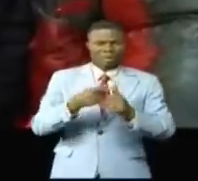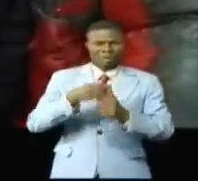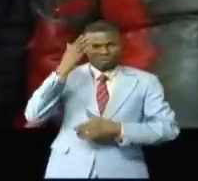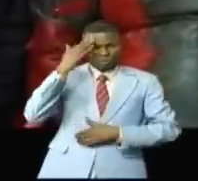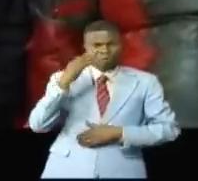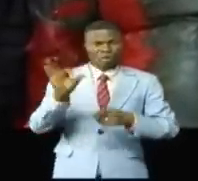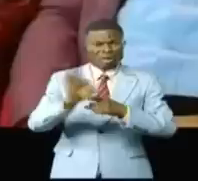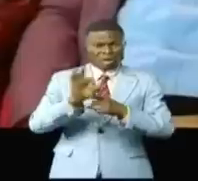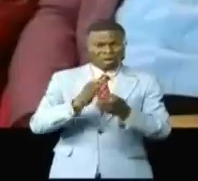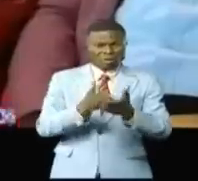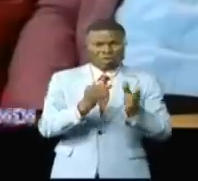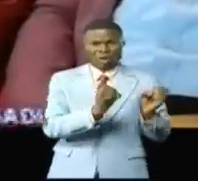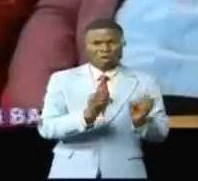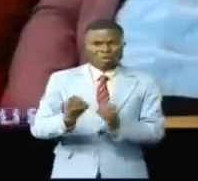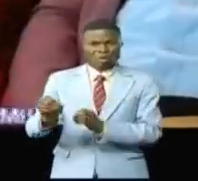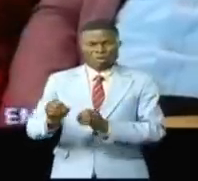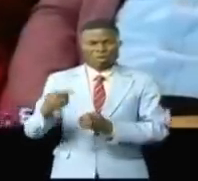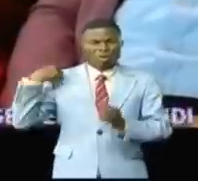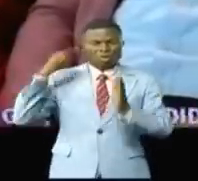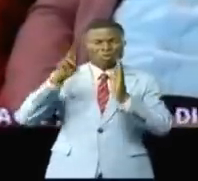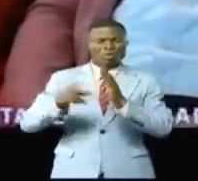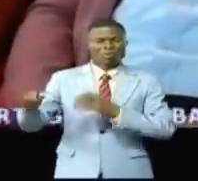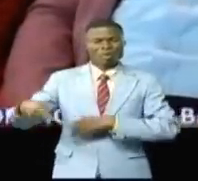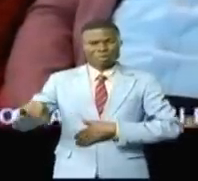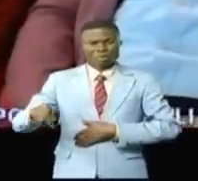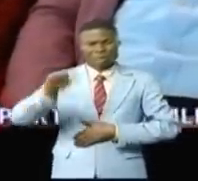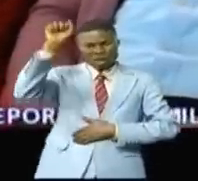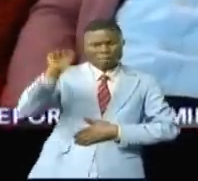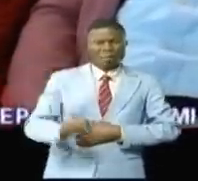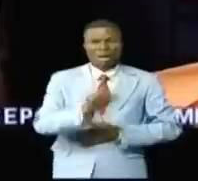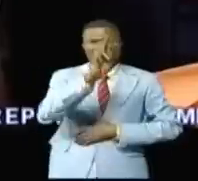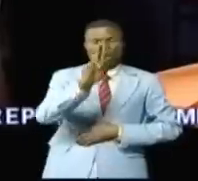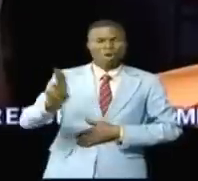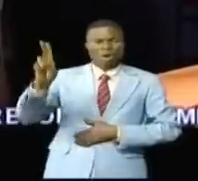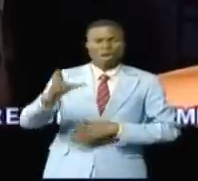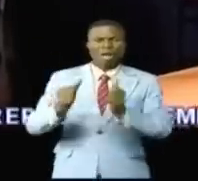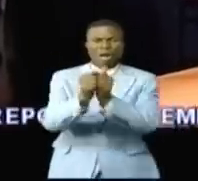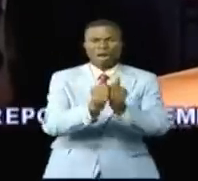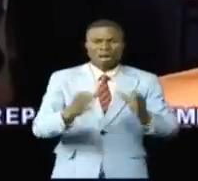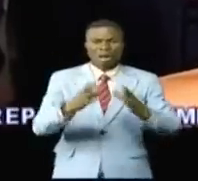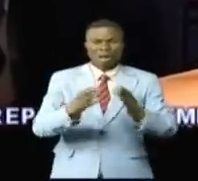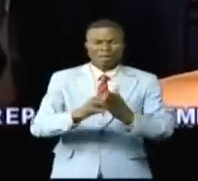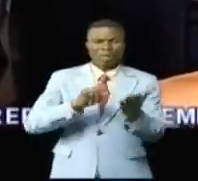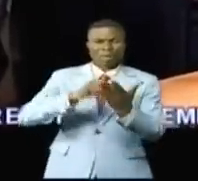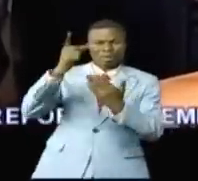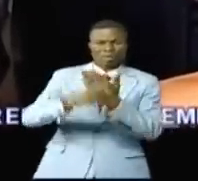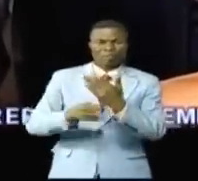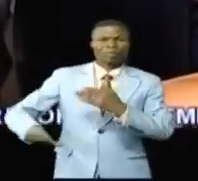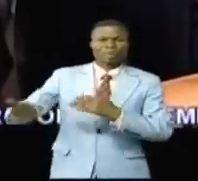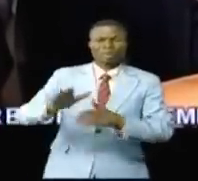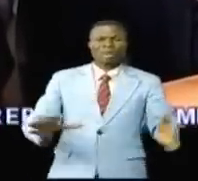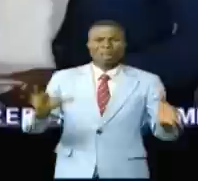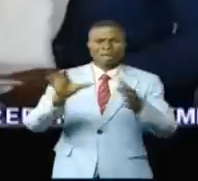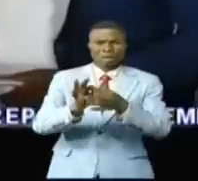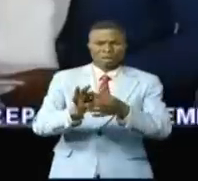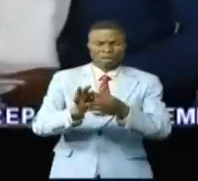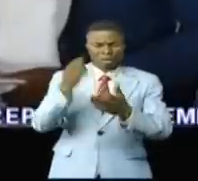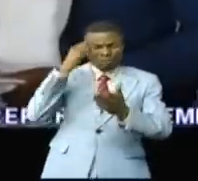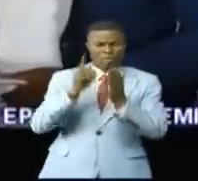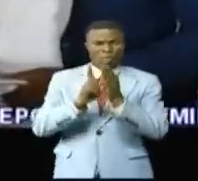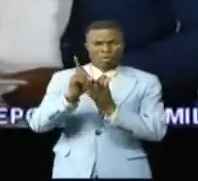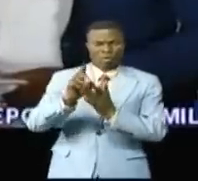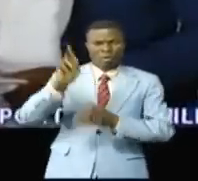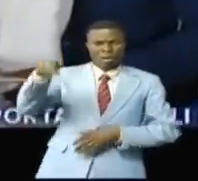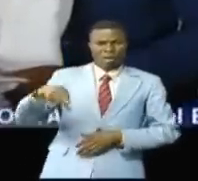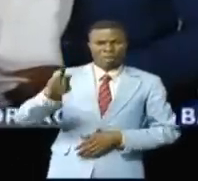ces assises est organisée par le gouvernement provincial du Bas-Ouélé en collaboration avec les programmes des Nations Unies pour le développement PNUD